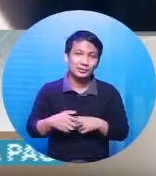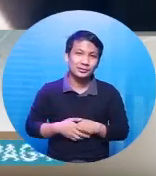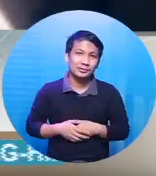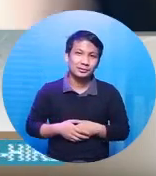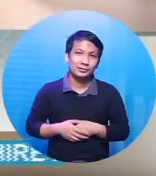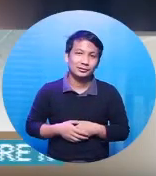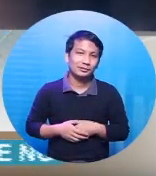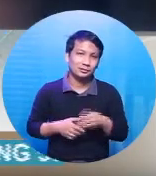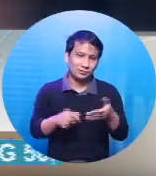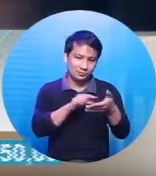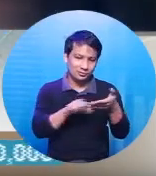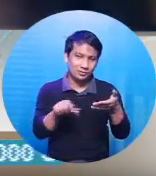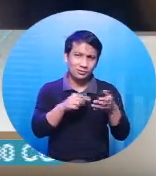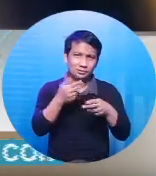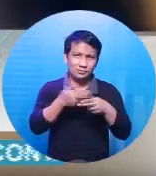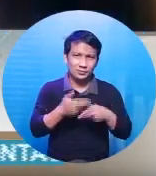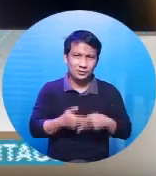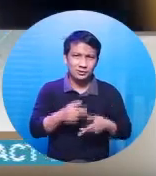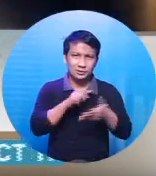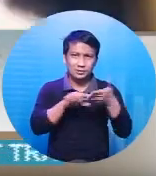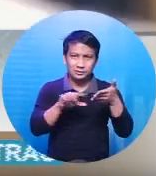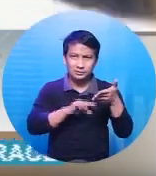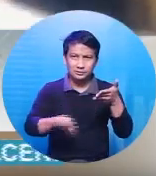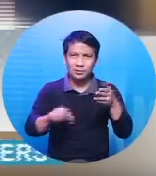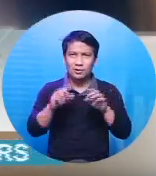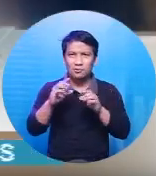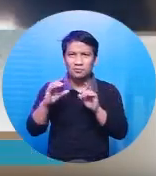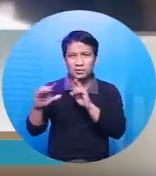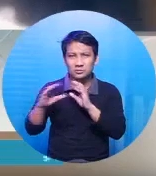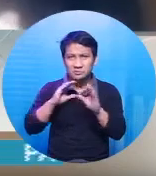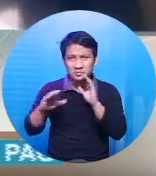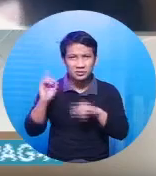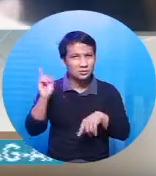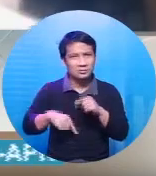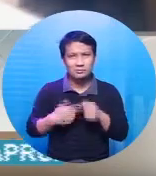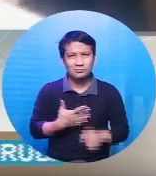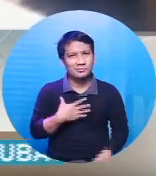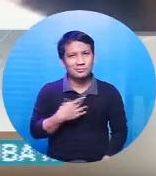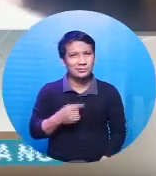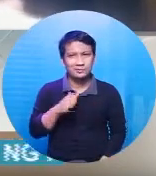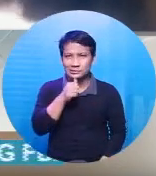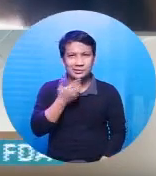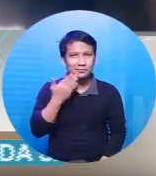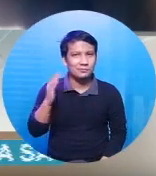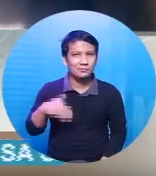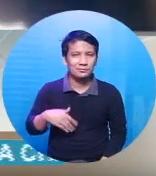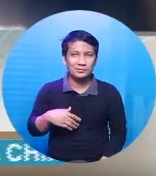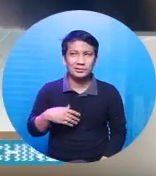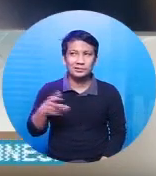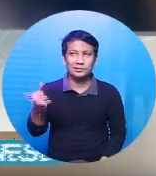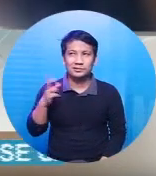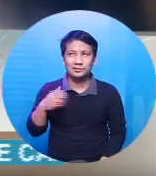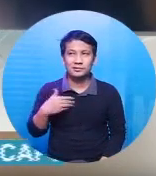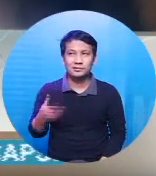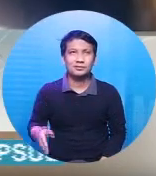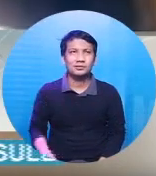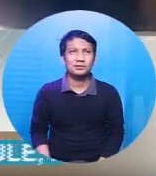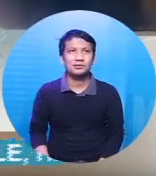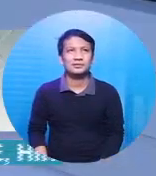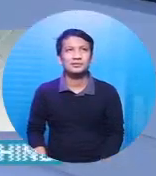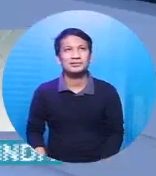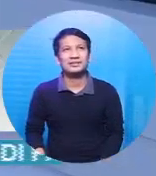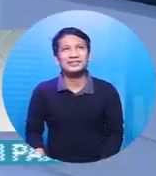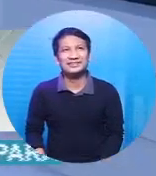mga words na ginamit nila eh. Tungkol doon sa video, tsaka doon sa mga usapan okay. nila messages, parang hindi magandang pakinggan. Sige. Okay. Direk, malapit-lapit